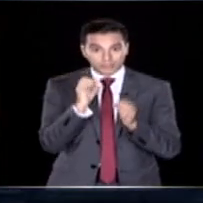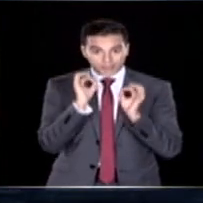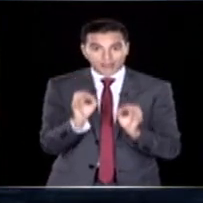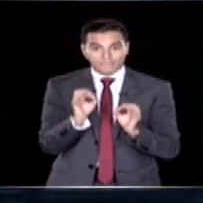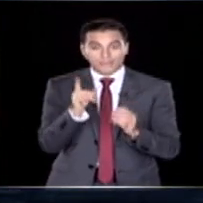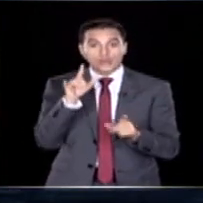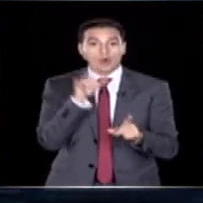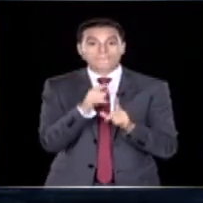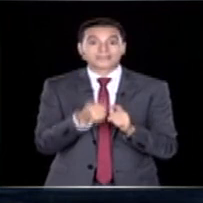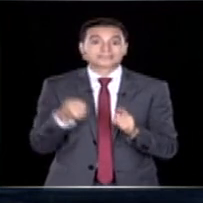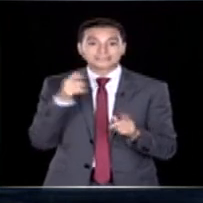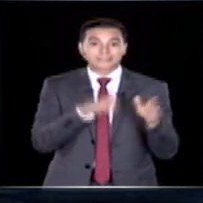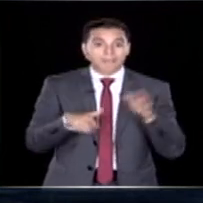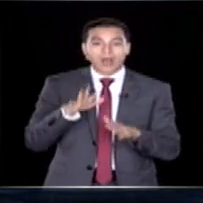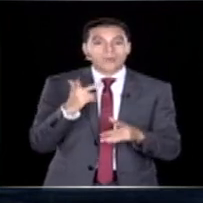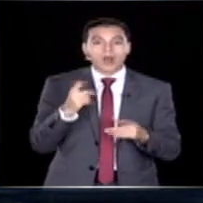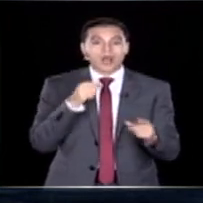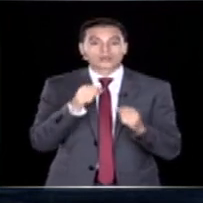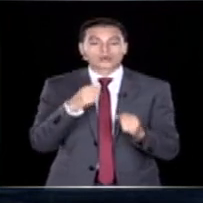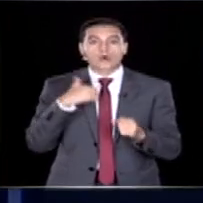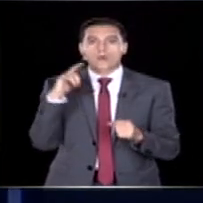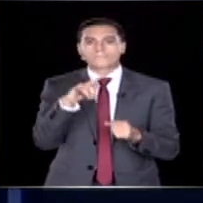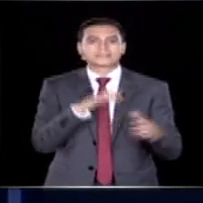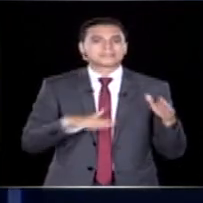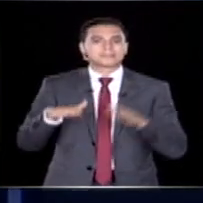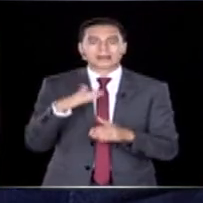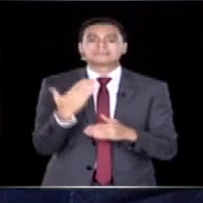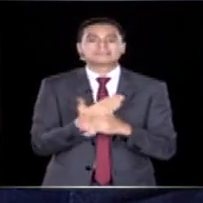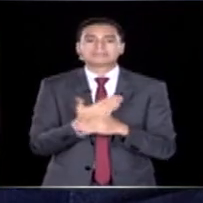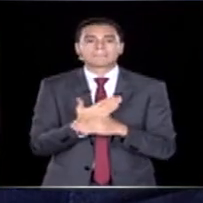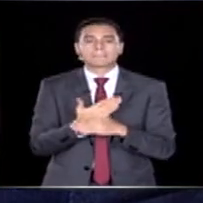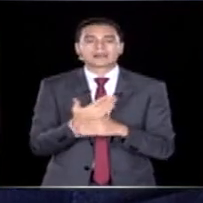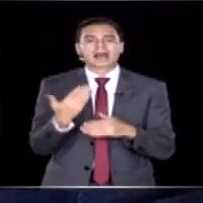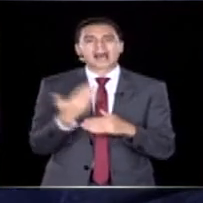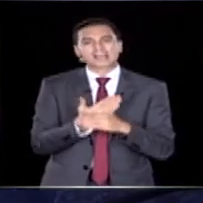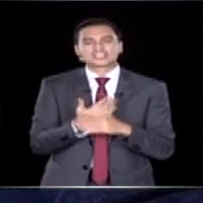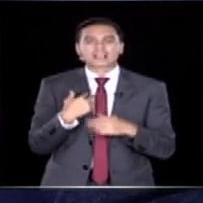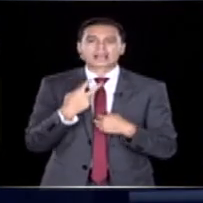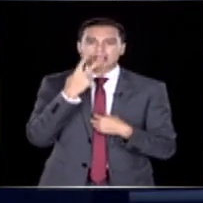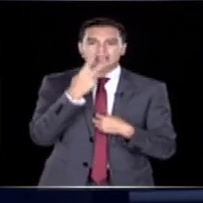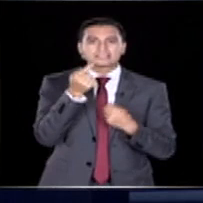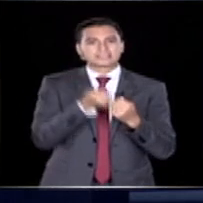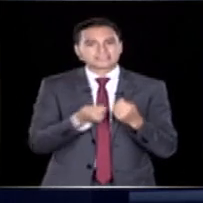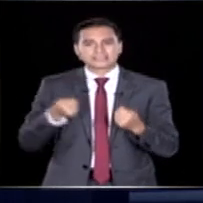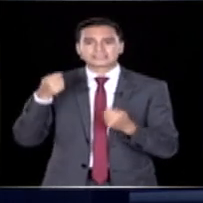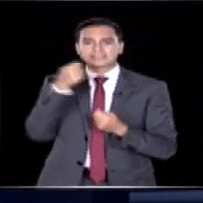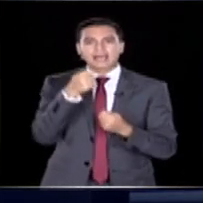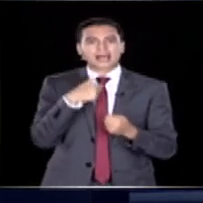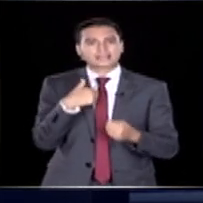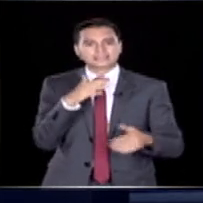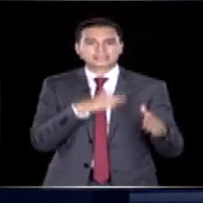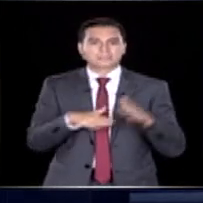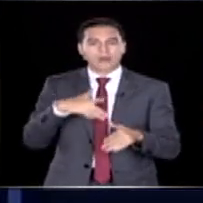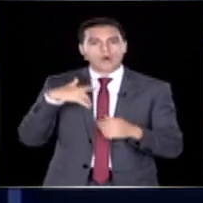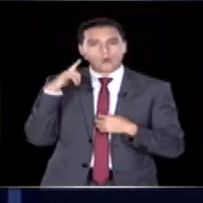لله. بتحب اني اكتر، السباحة ولا التايكوندو؟ السباحة. اشمعنى؟ علشان انا بحب اكتر من